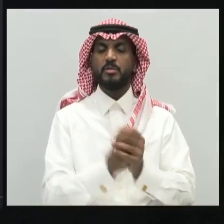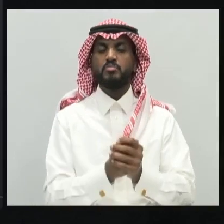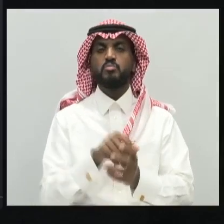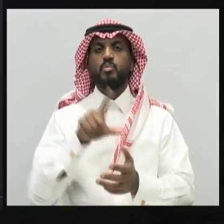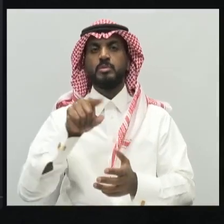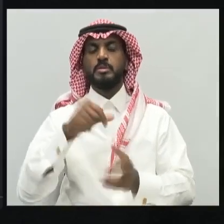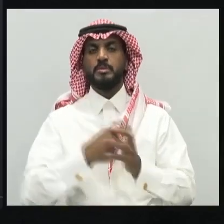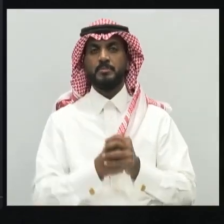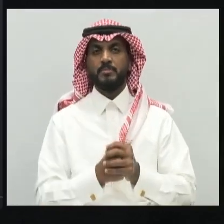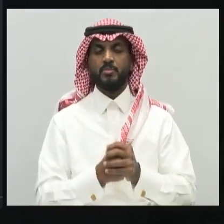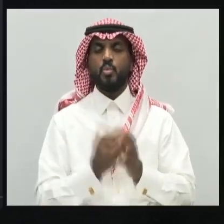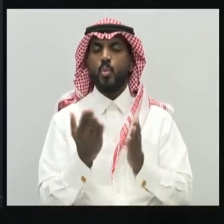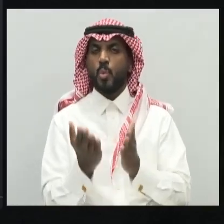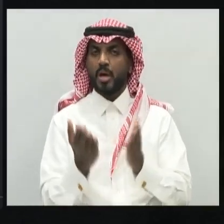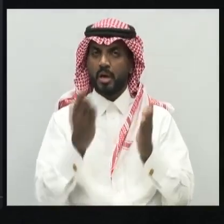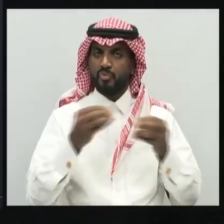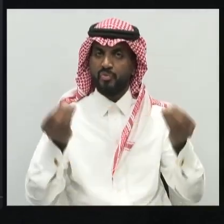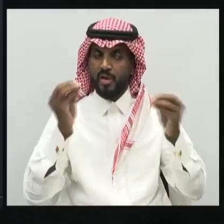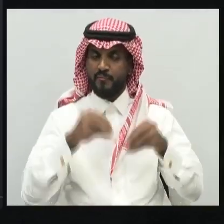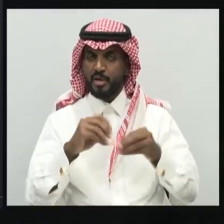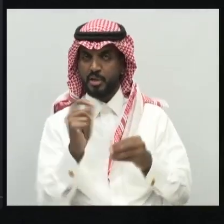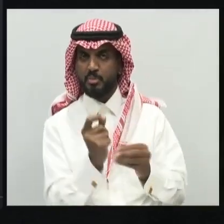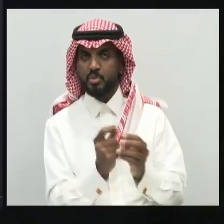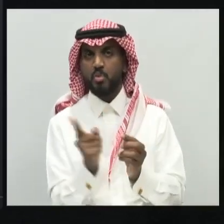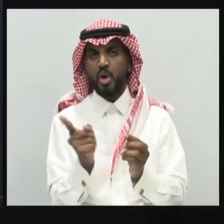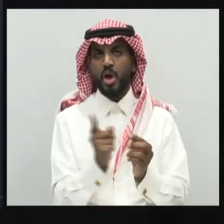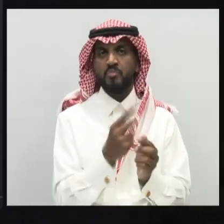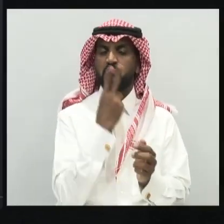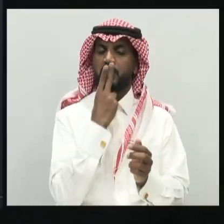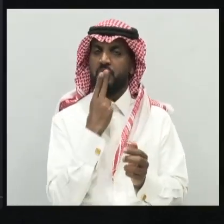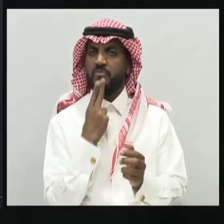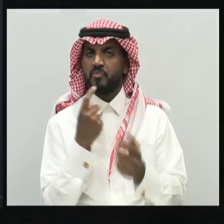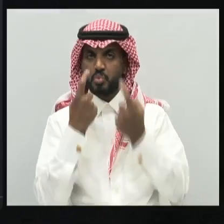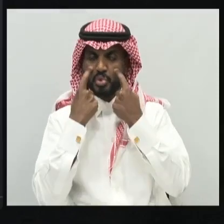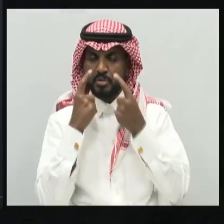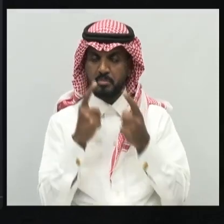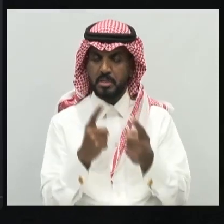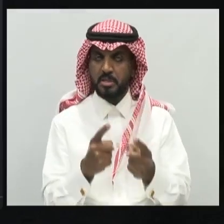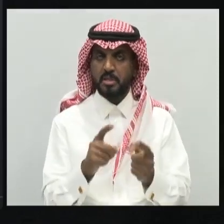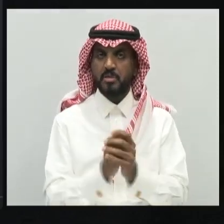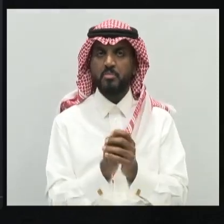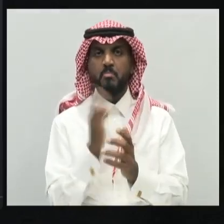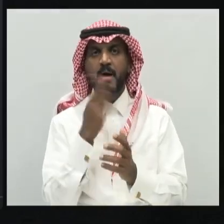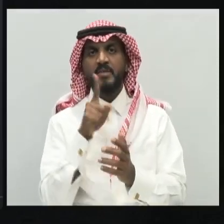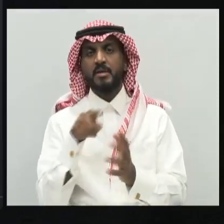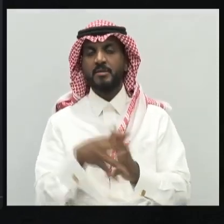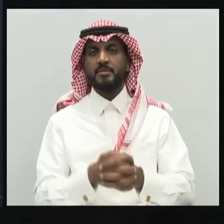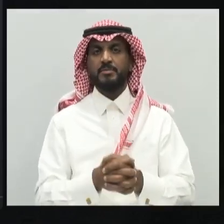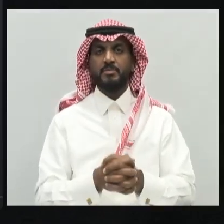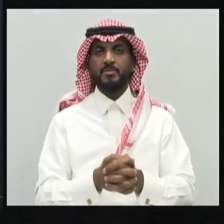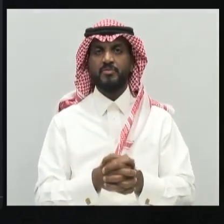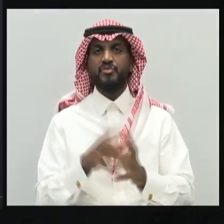المميزه وايضا كتابتكم خطوطكم الجميله وكتابتكم الخاليه من الاخطاء